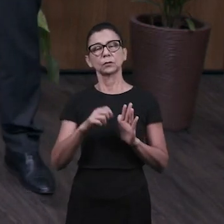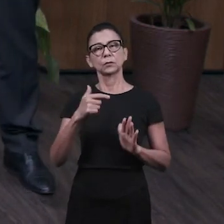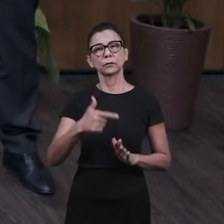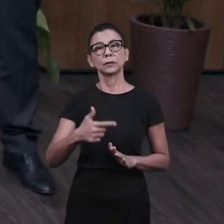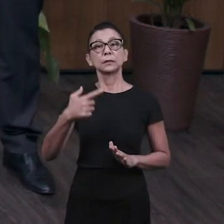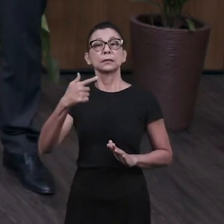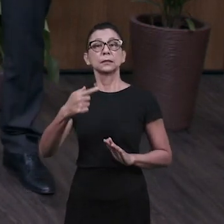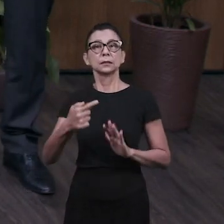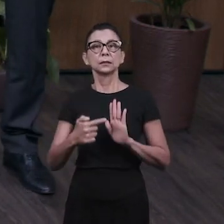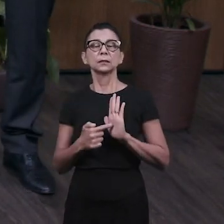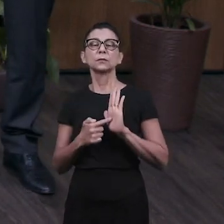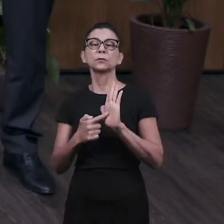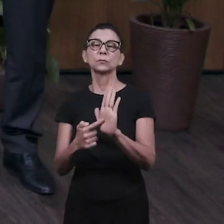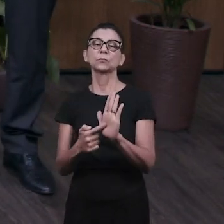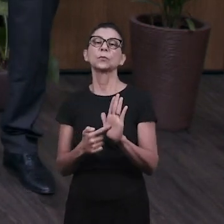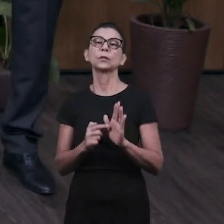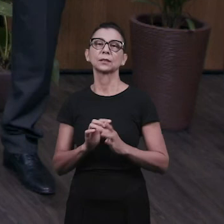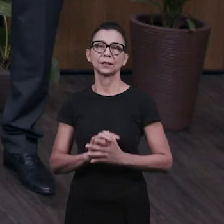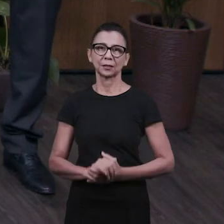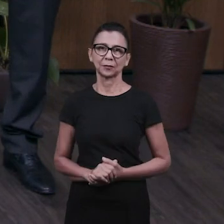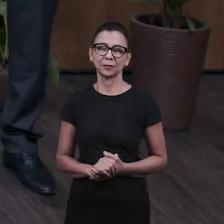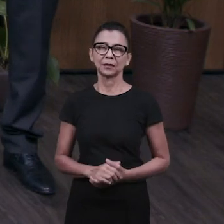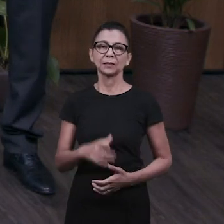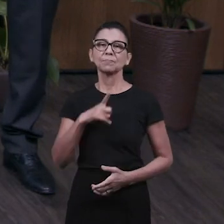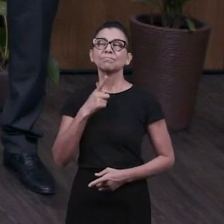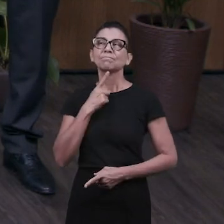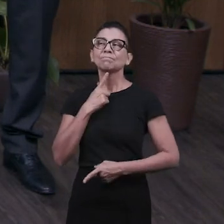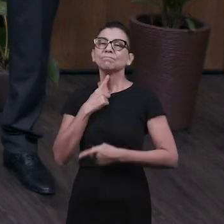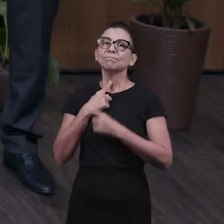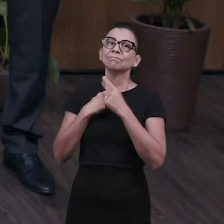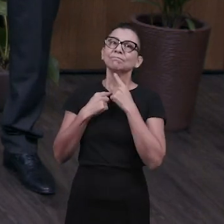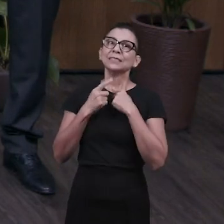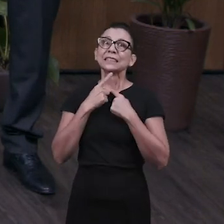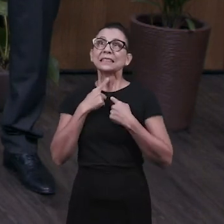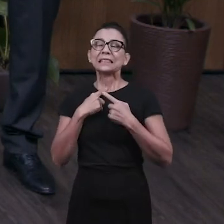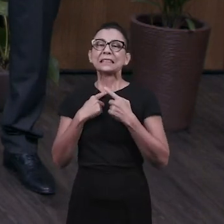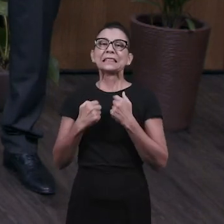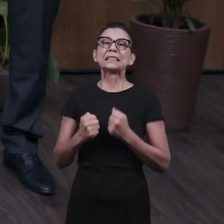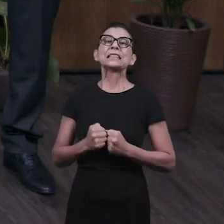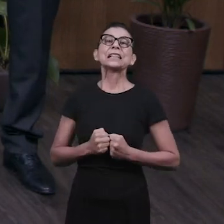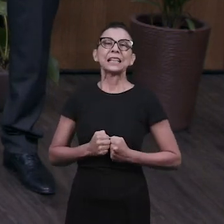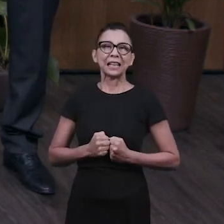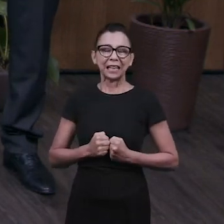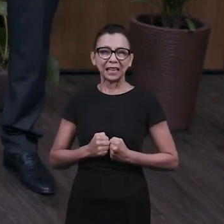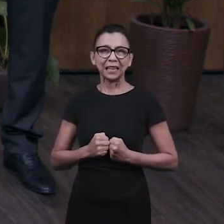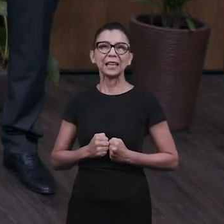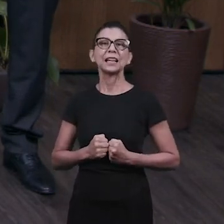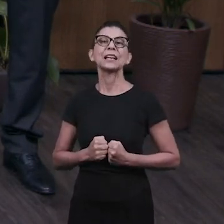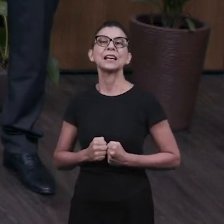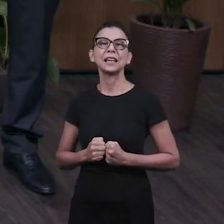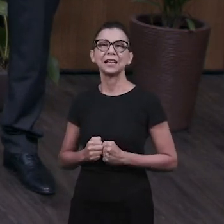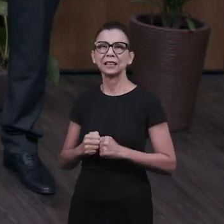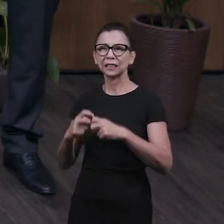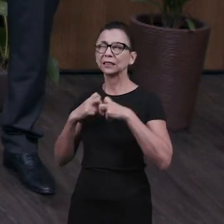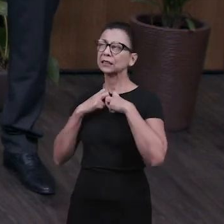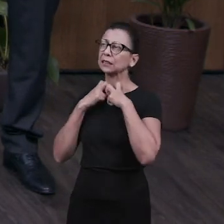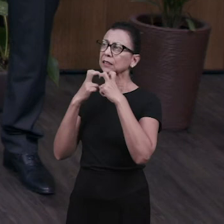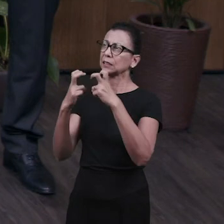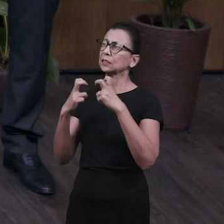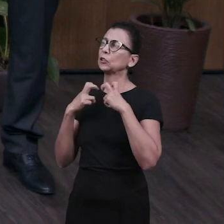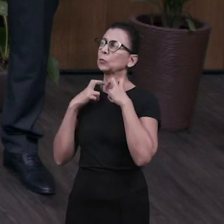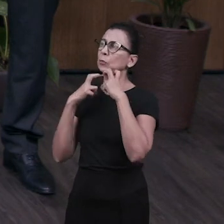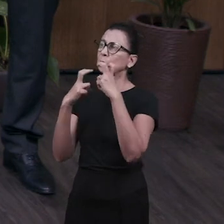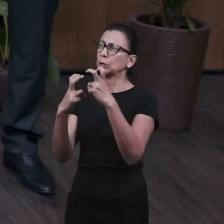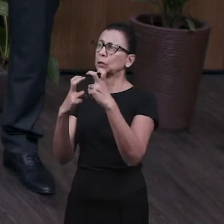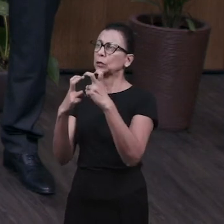elle porte un cri, elle porte un désir, elle fait un cœur avec le Saint-Esprit,